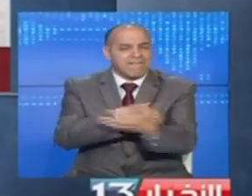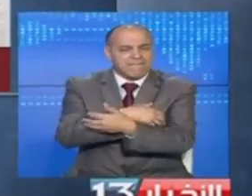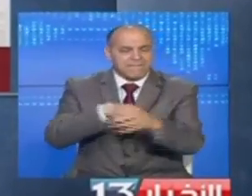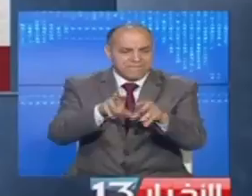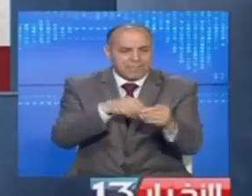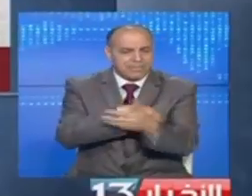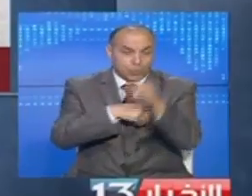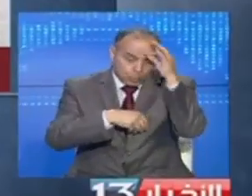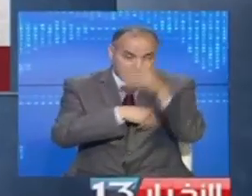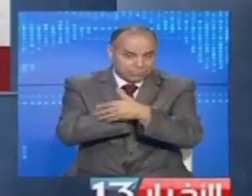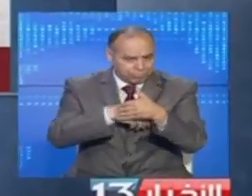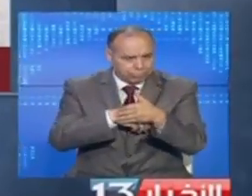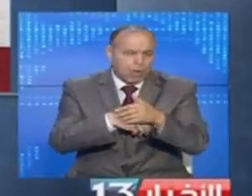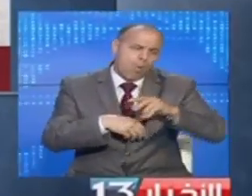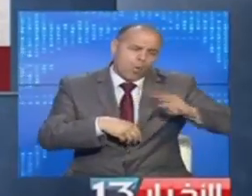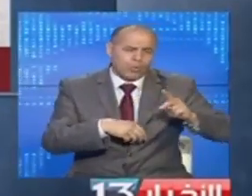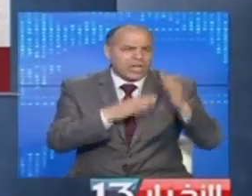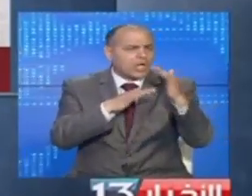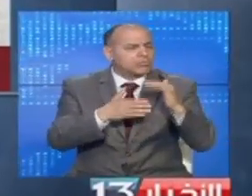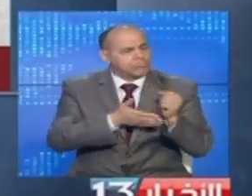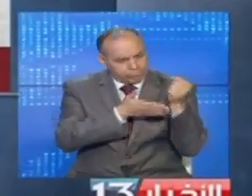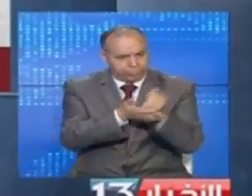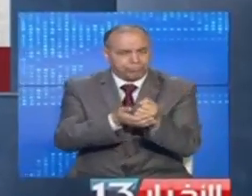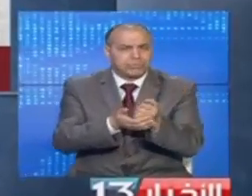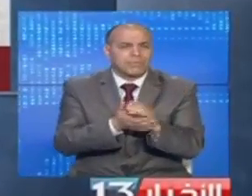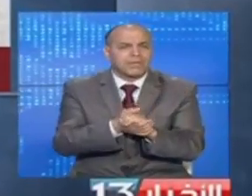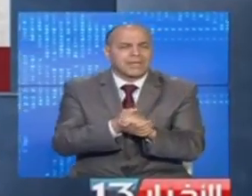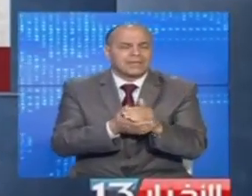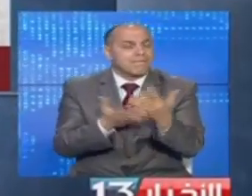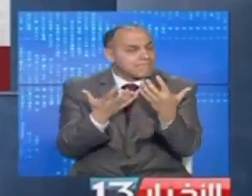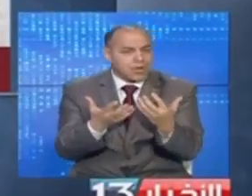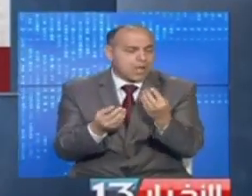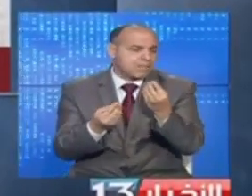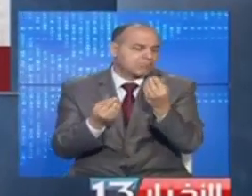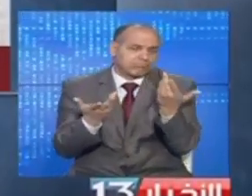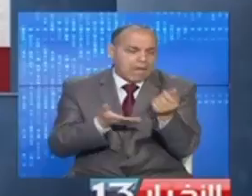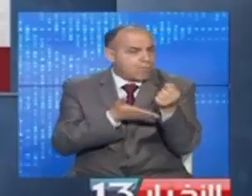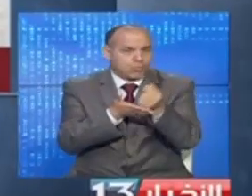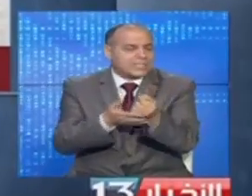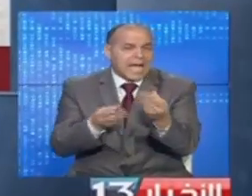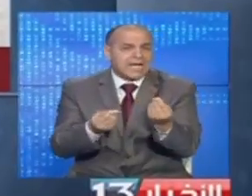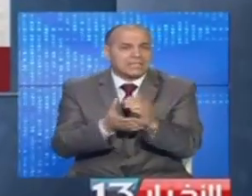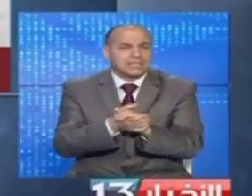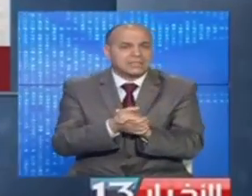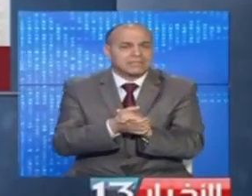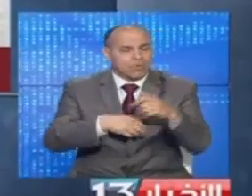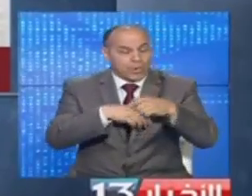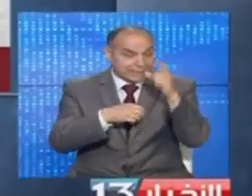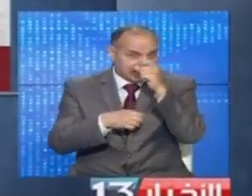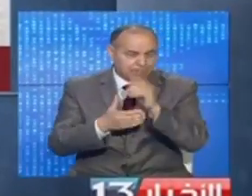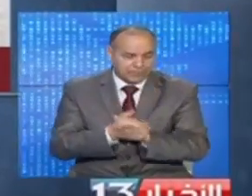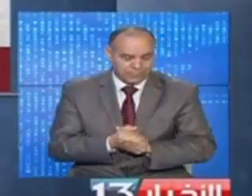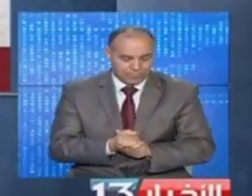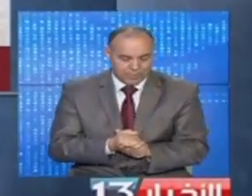للعائلات التونسيه وحتى غير التونسيه مما تحتاج تقديم لها المساعدات في هذا الظرف